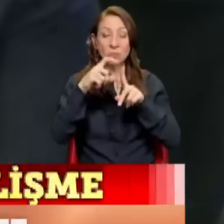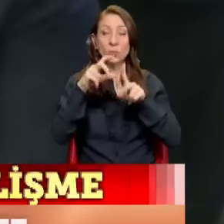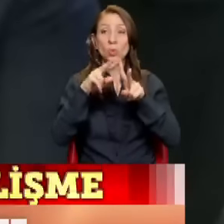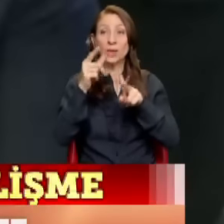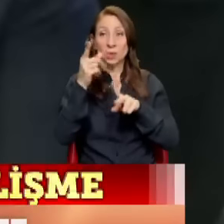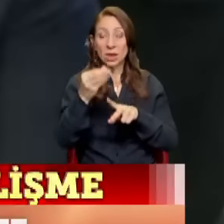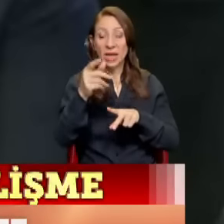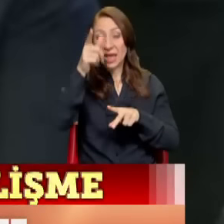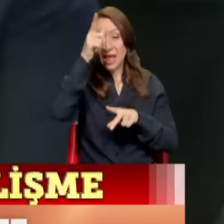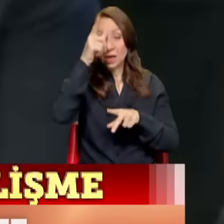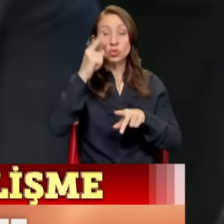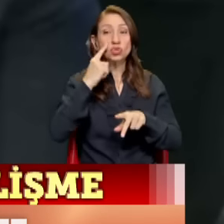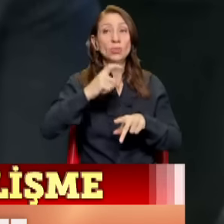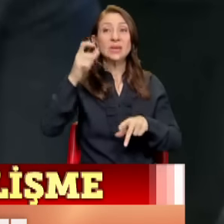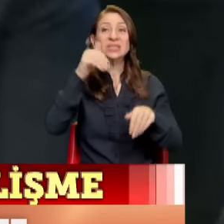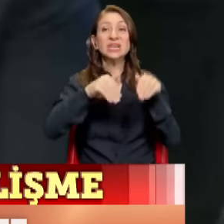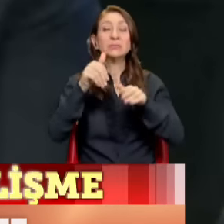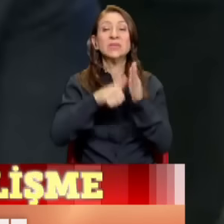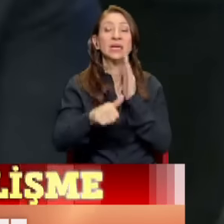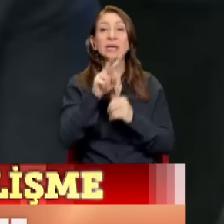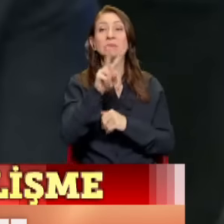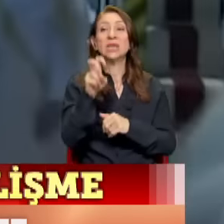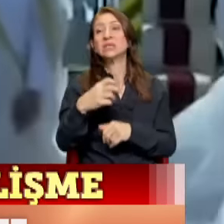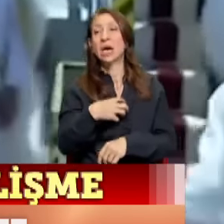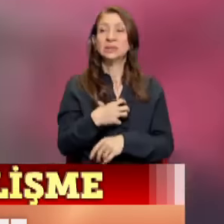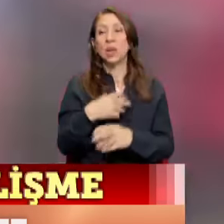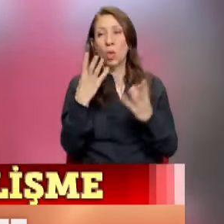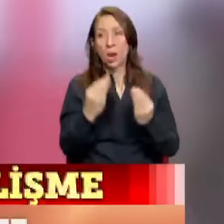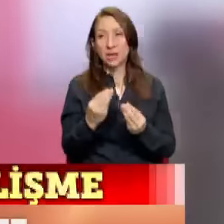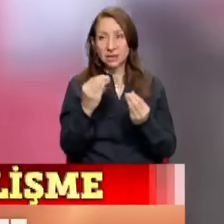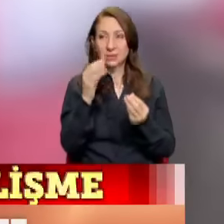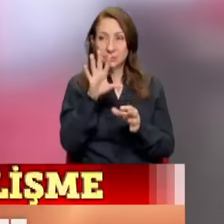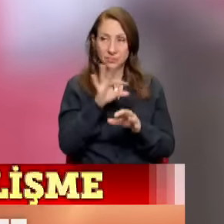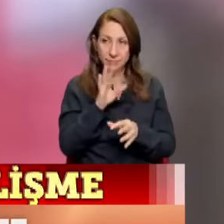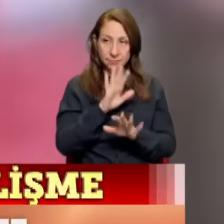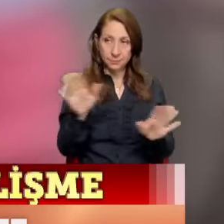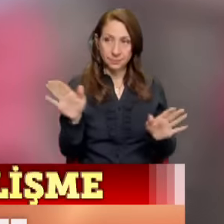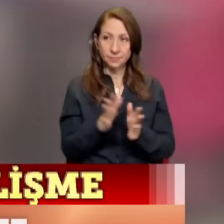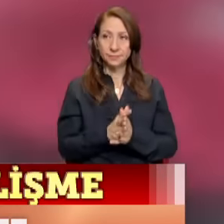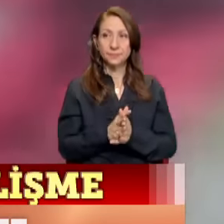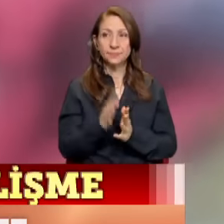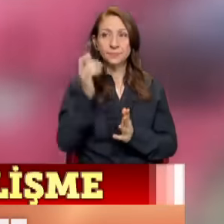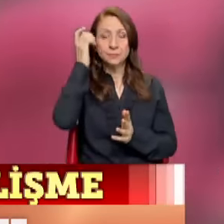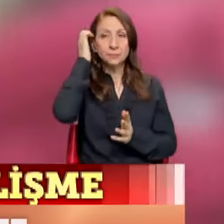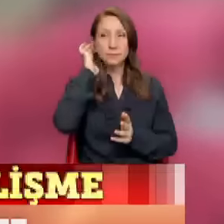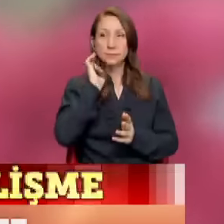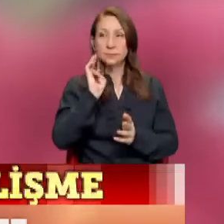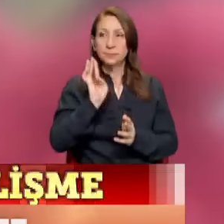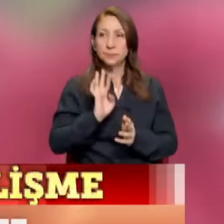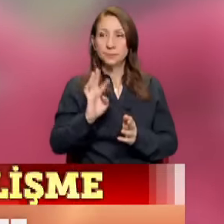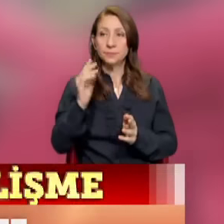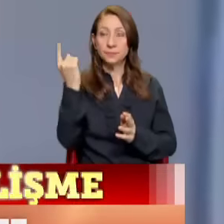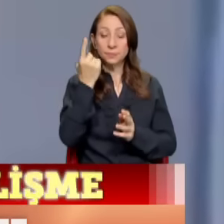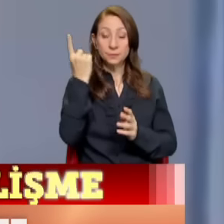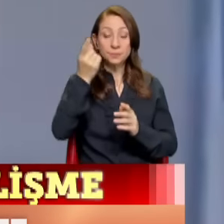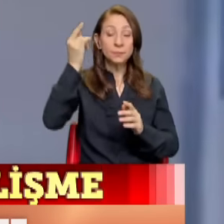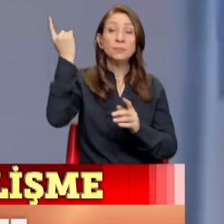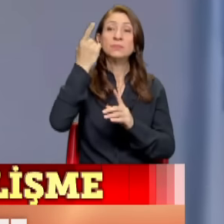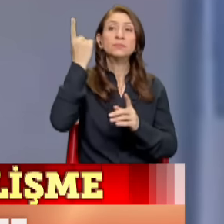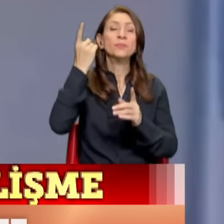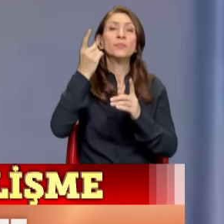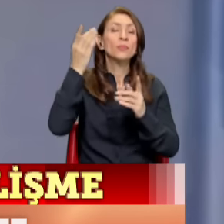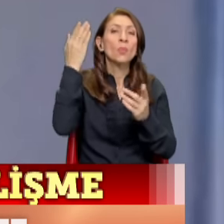Cumhurbaşkanlığı seçim tarihi ise 28 Haziran olarak belirlendi dağıttılar helikopterin düşüş nedeni